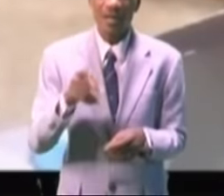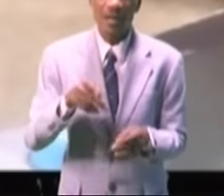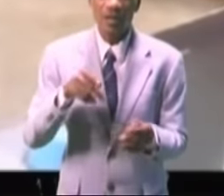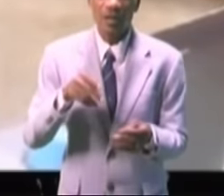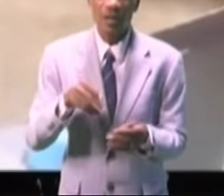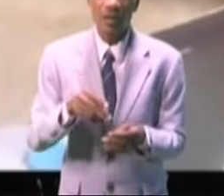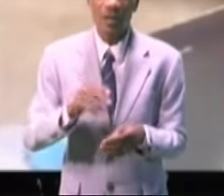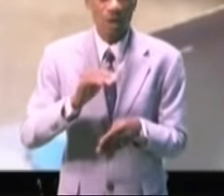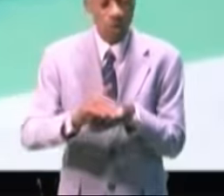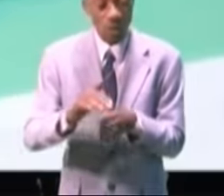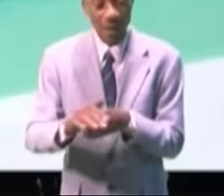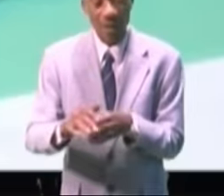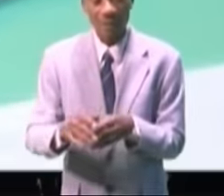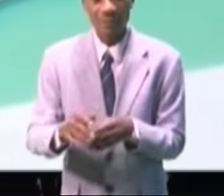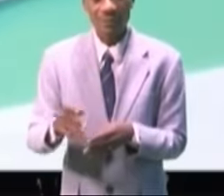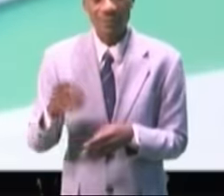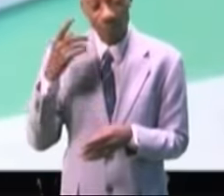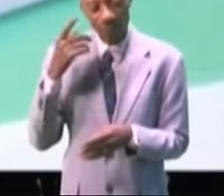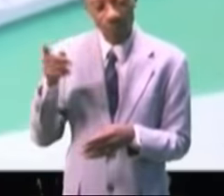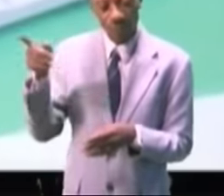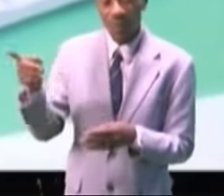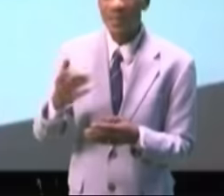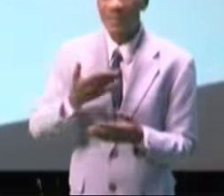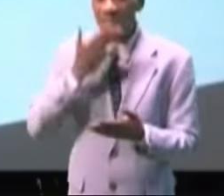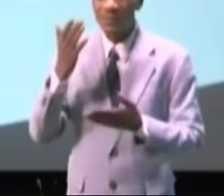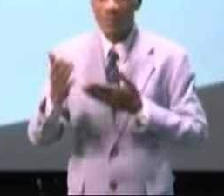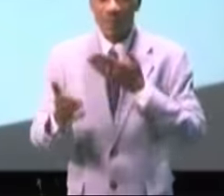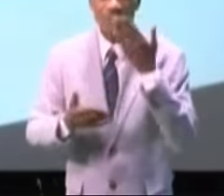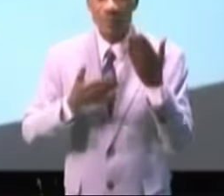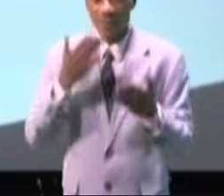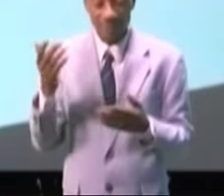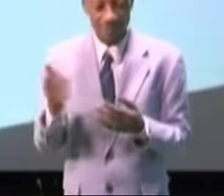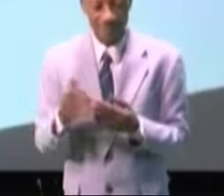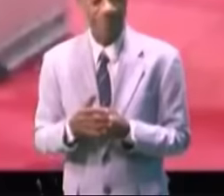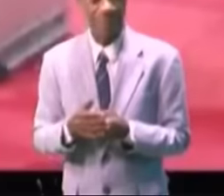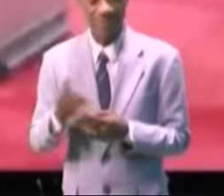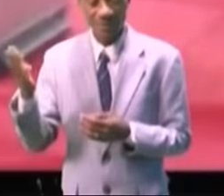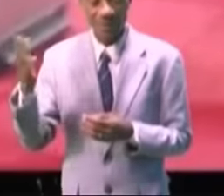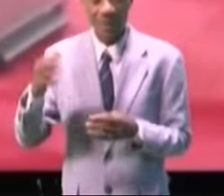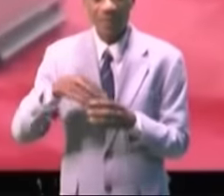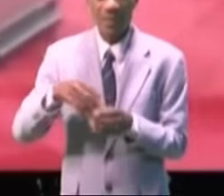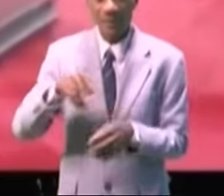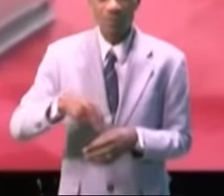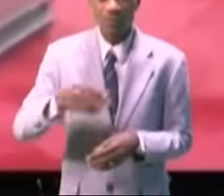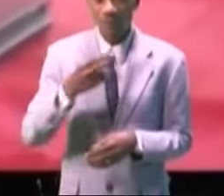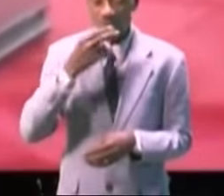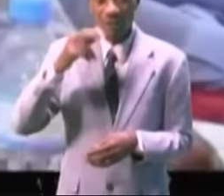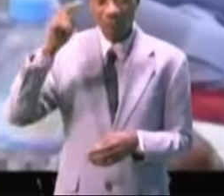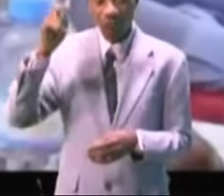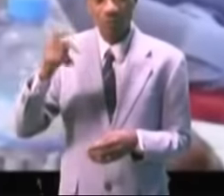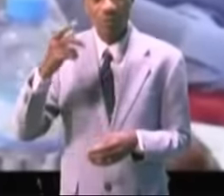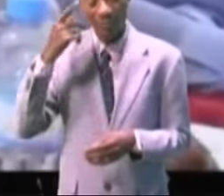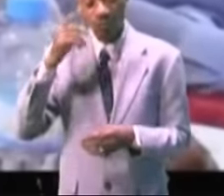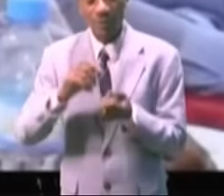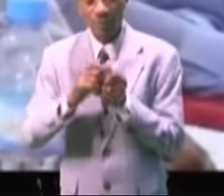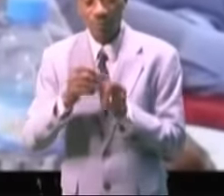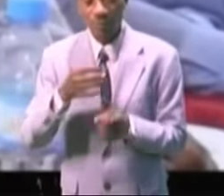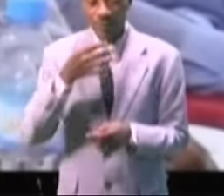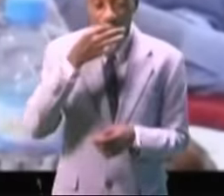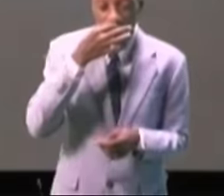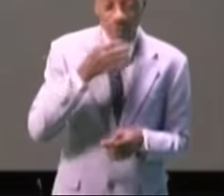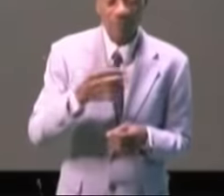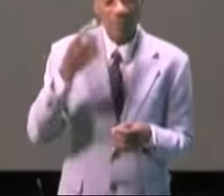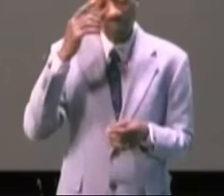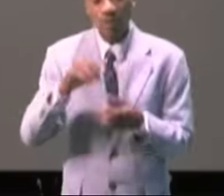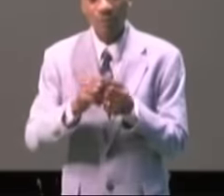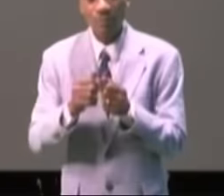secteurs miniers, dont 327,579 millions pour les secteurs pétroliers, peut-on lire dans ces